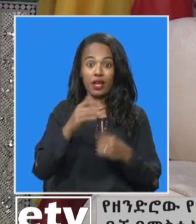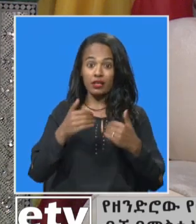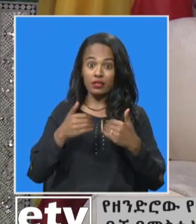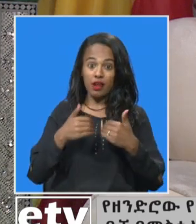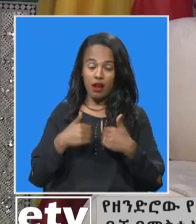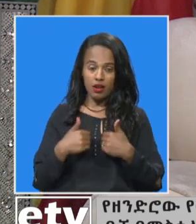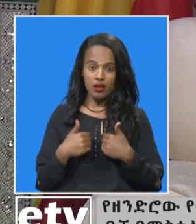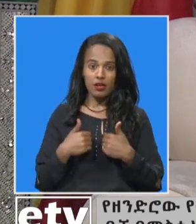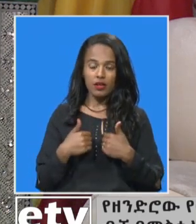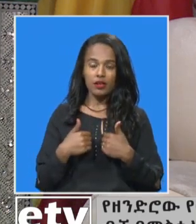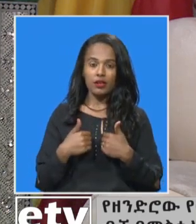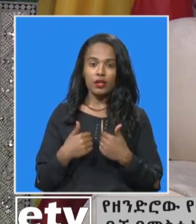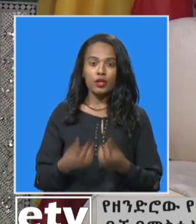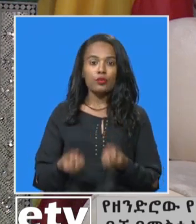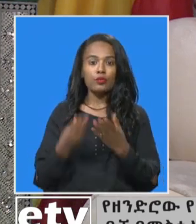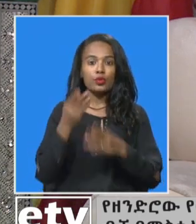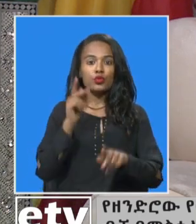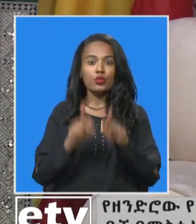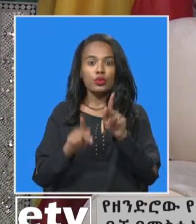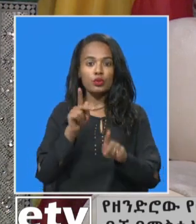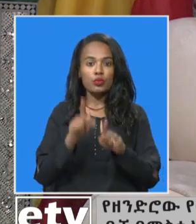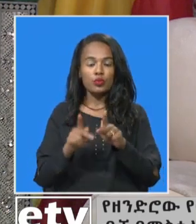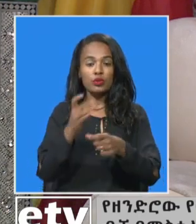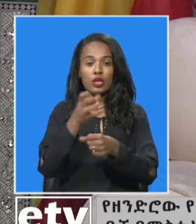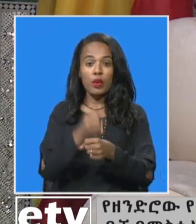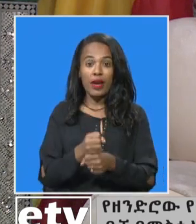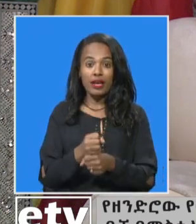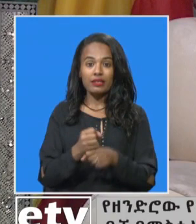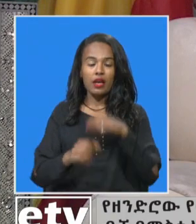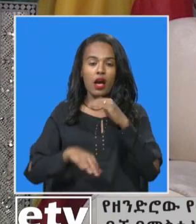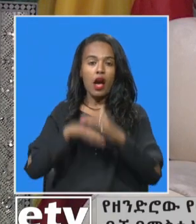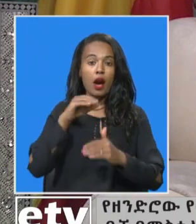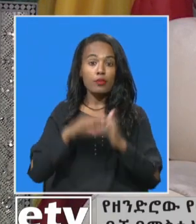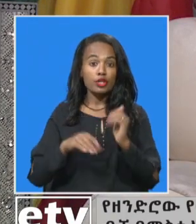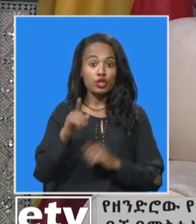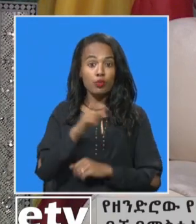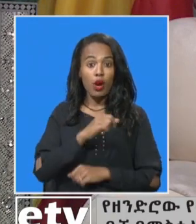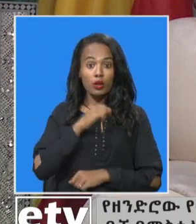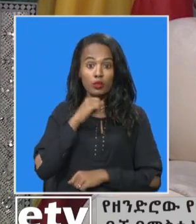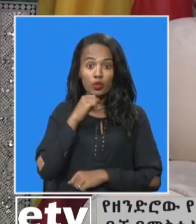ስላለ ብዙ ሕዝብ ለመያዝ አመች ባለመሆኑ